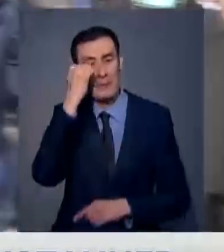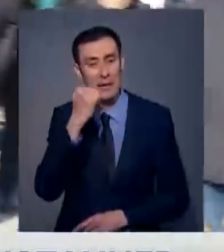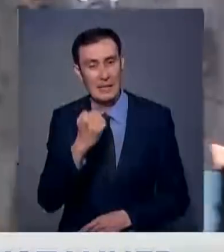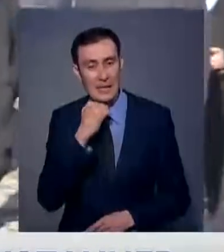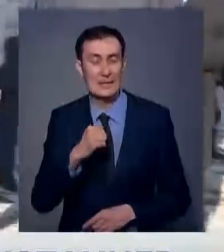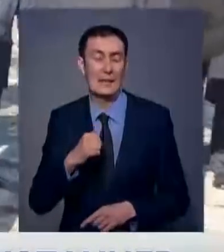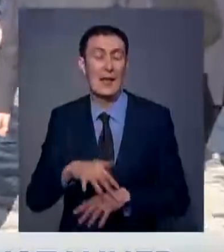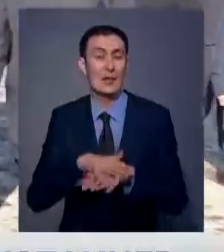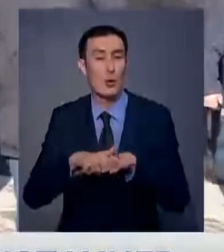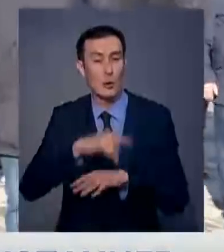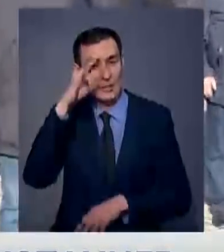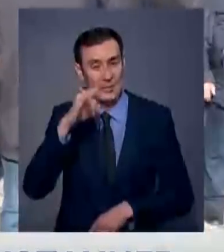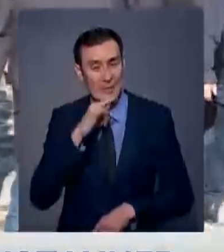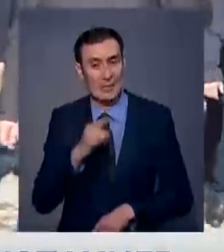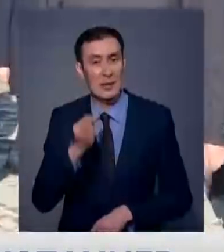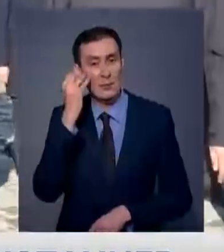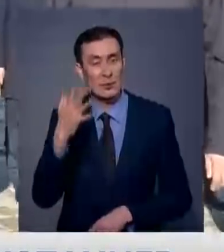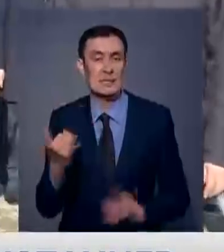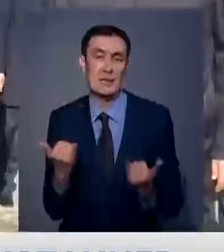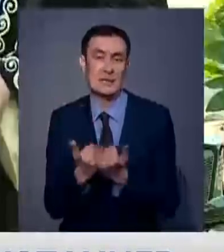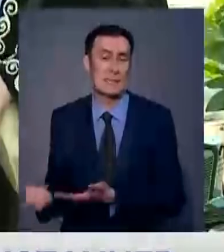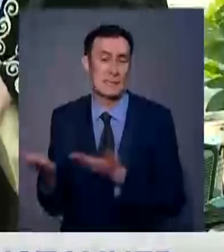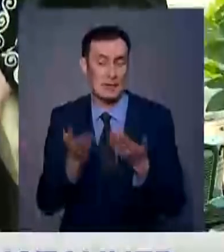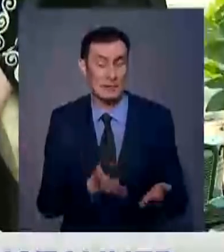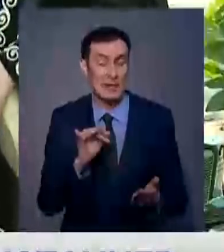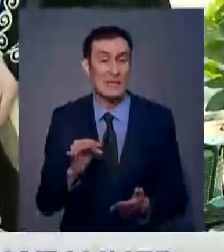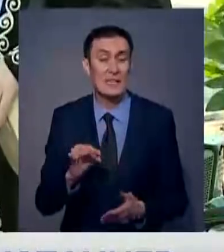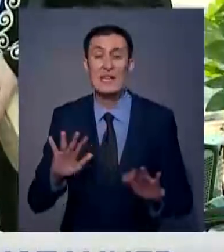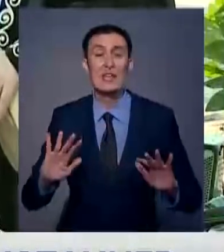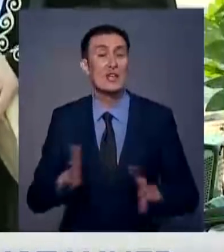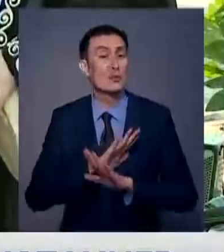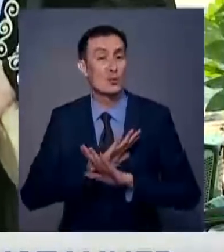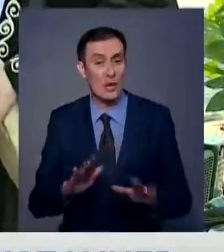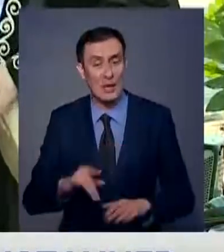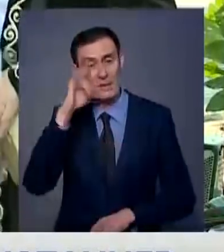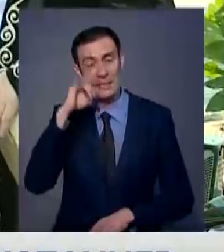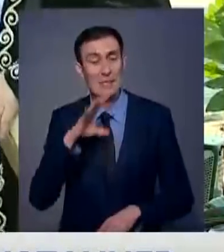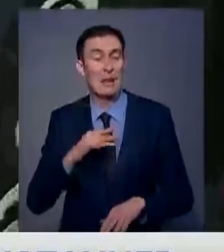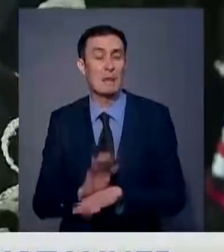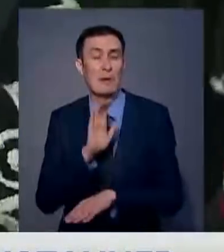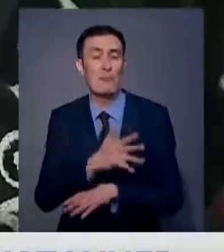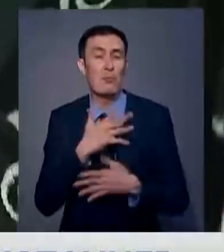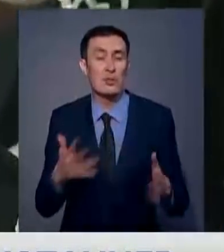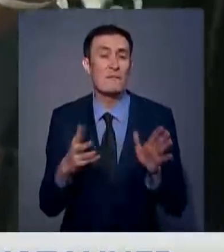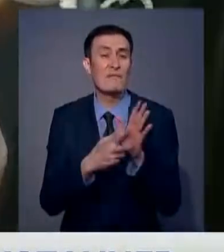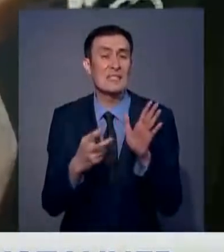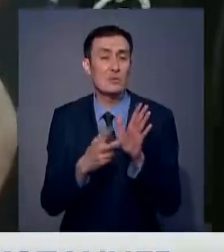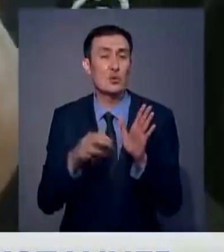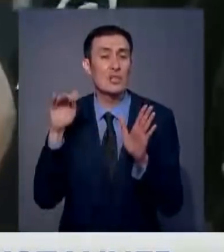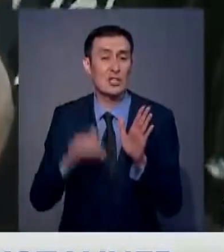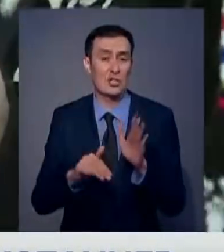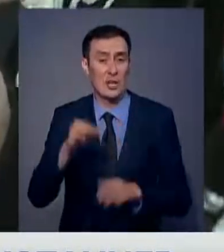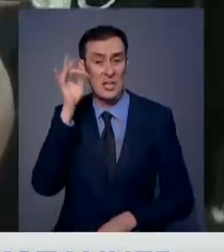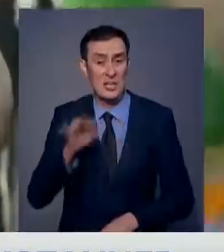благодарности казахскому народу за мудрость и гостеприимство. И не случайно. В Казахстан депортировали более 800 тысяч